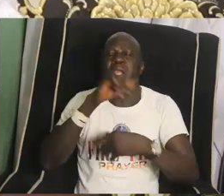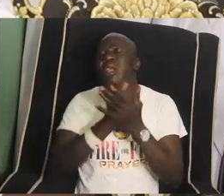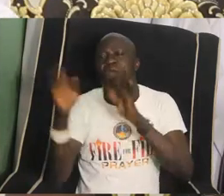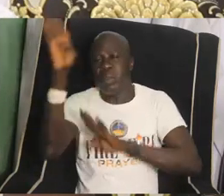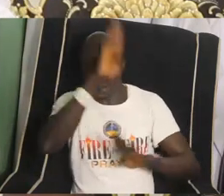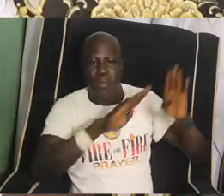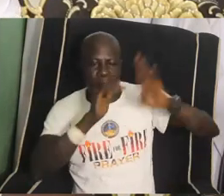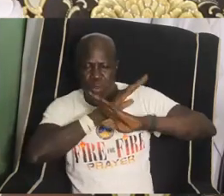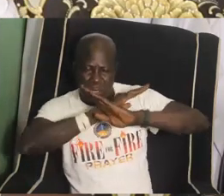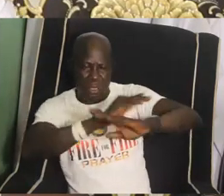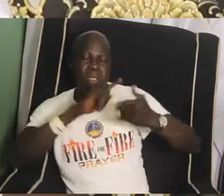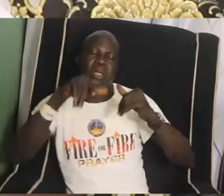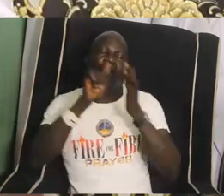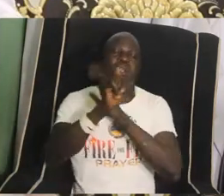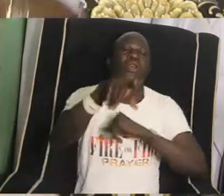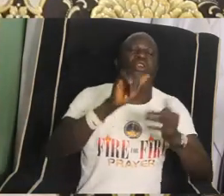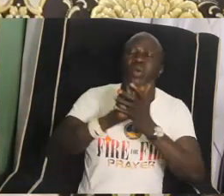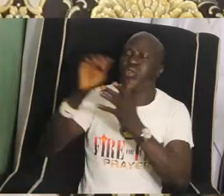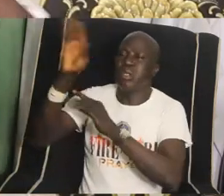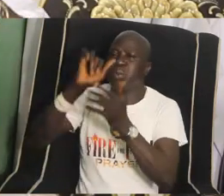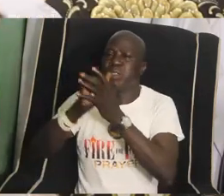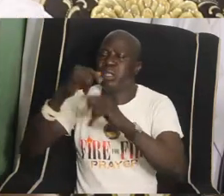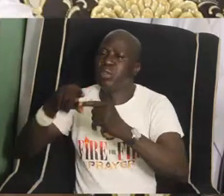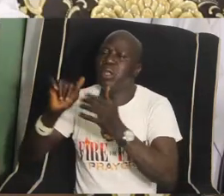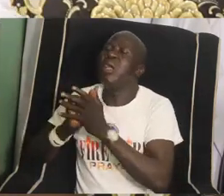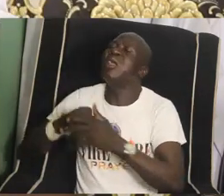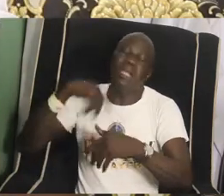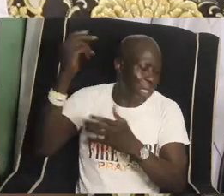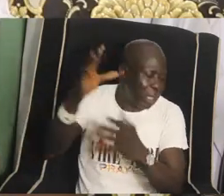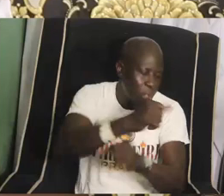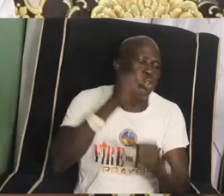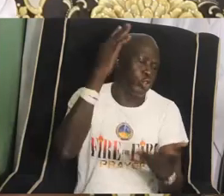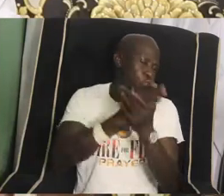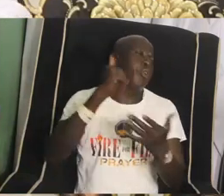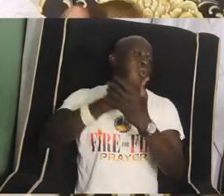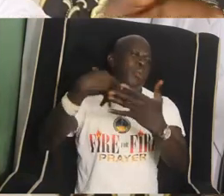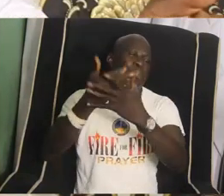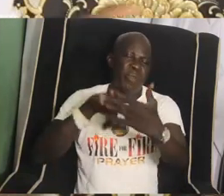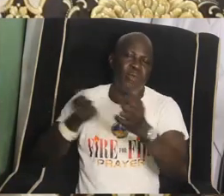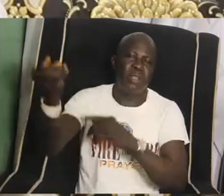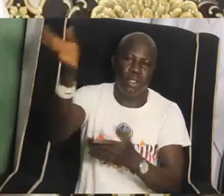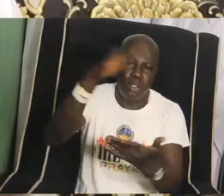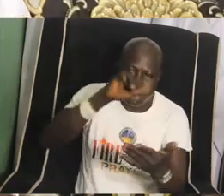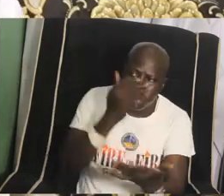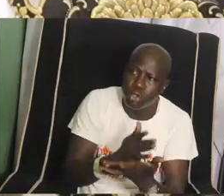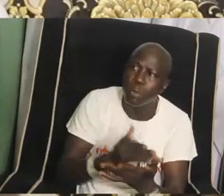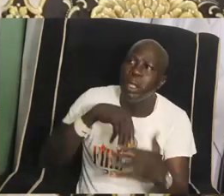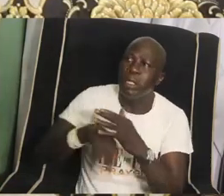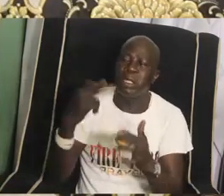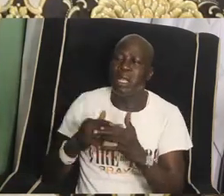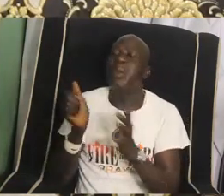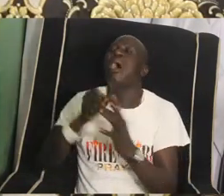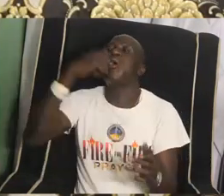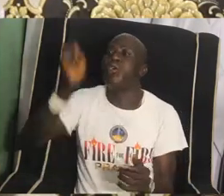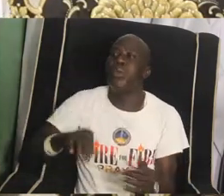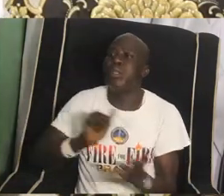dáadọ́ a fẹ́ stop. We want to disturb the power. Dáwọ̀ dúró kí n tó dáwọ̀ náà dúró. Stop there before you stop. Erebuli Alitoson. In the name of Jesus. Bọ́ pàṣẹ